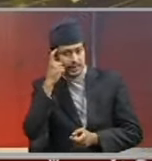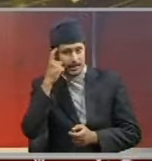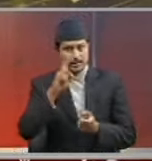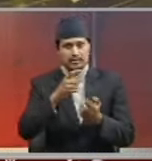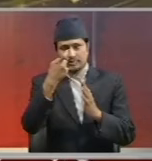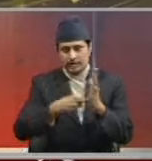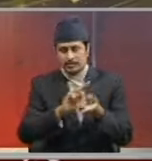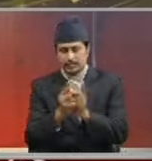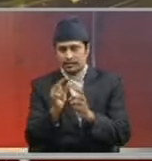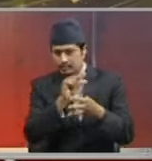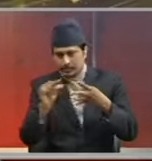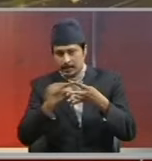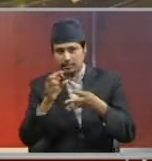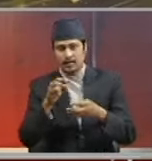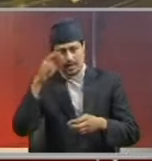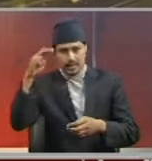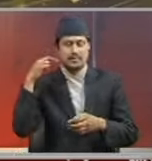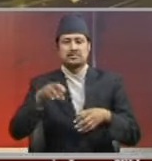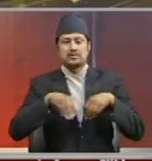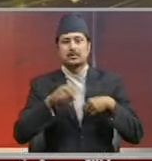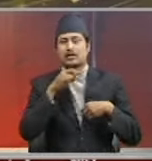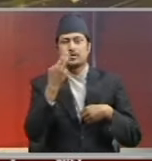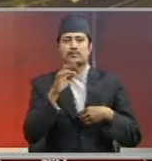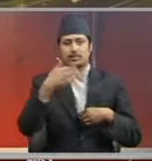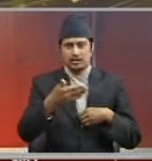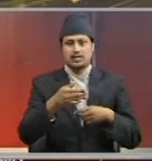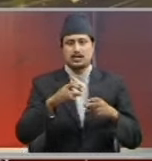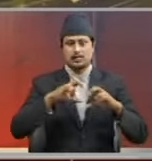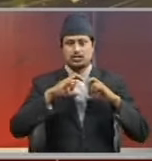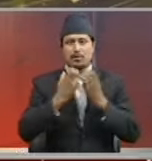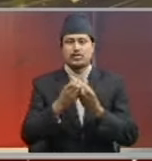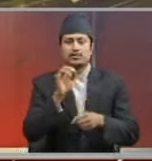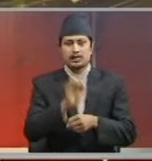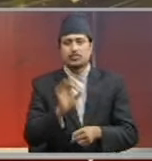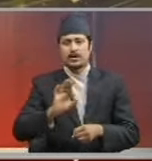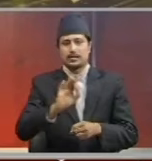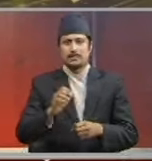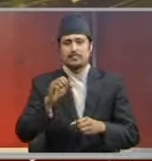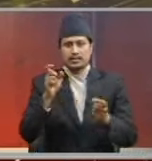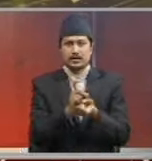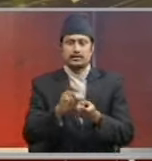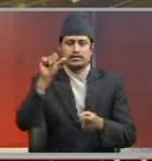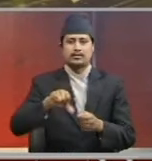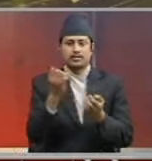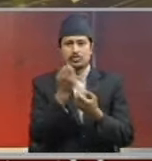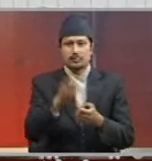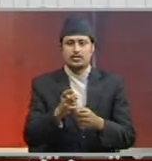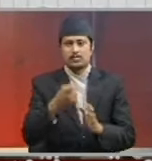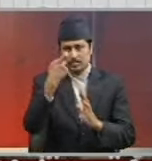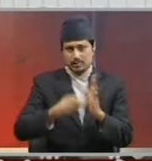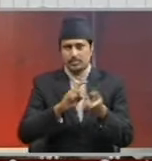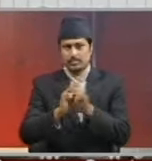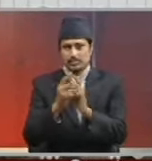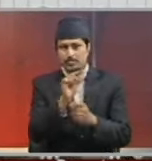संशोधन विधेयकमा राजनीतिक सहमति नजुटेपछि संसद सचिवालयले बैठक स्थगित गरेको हो। संशोधन